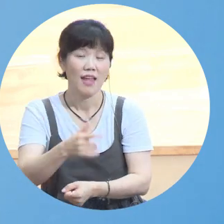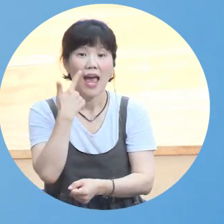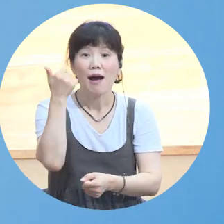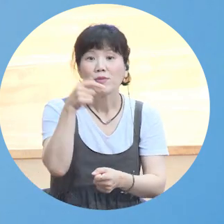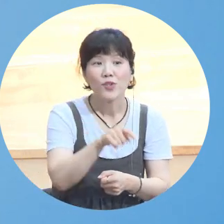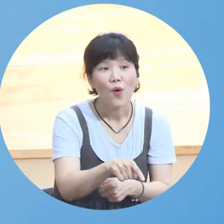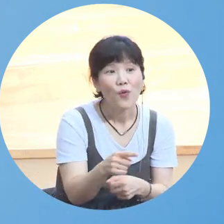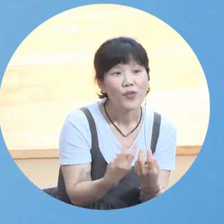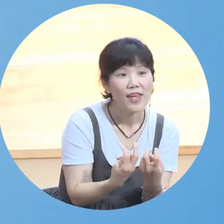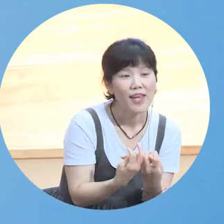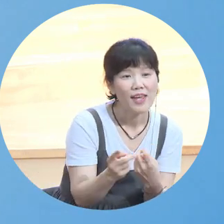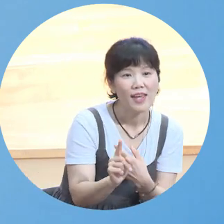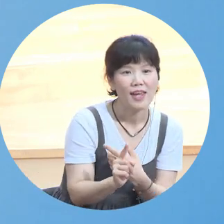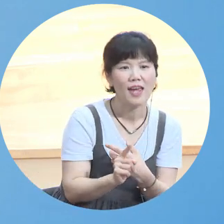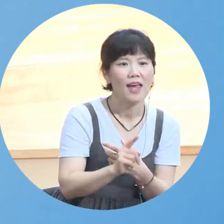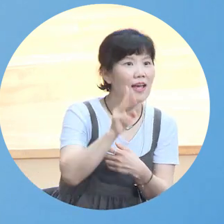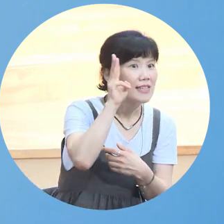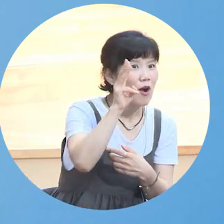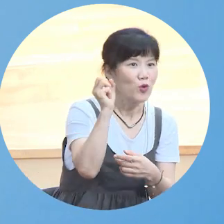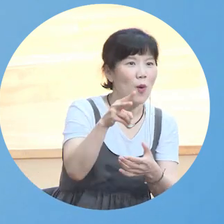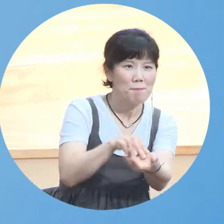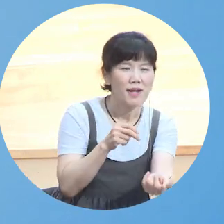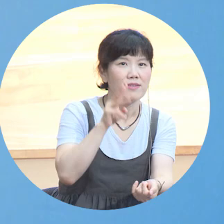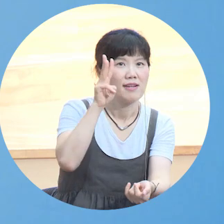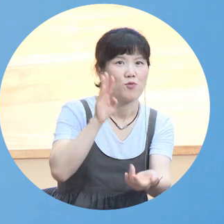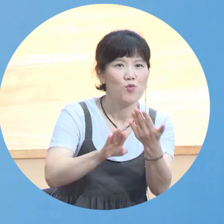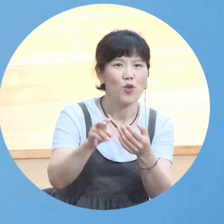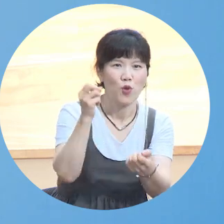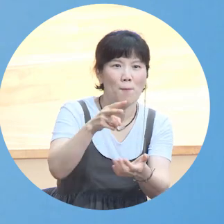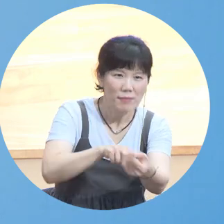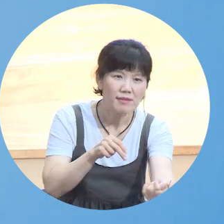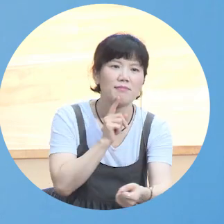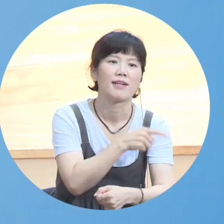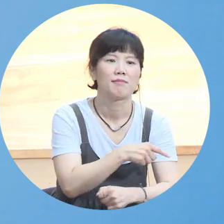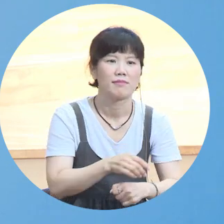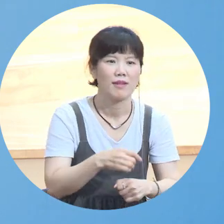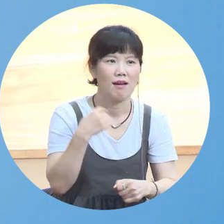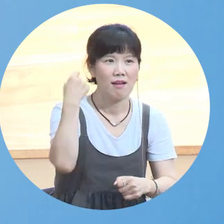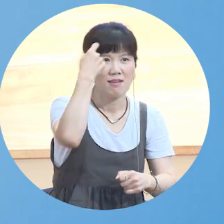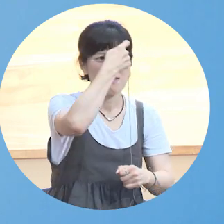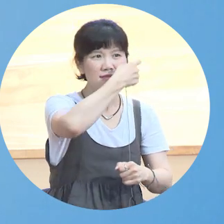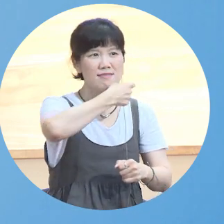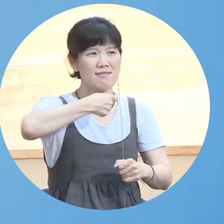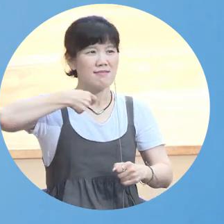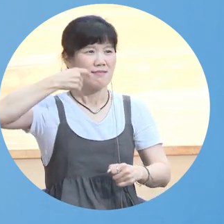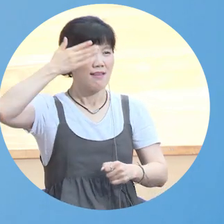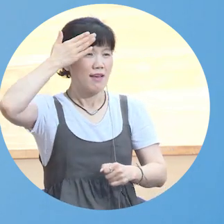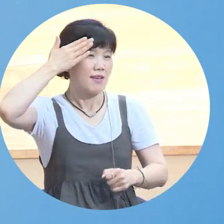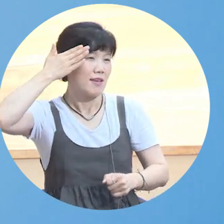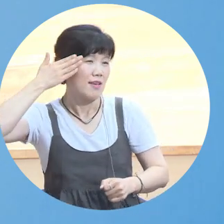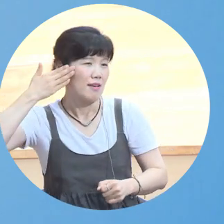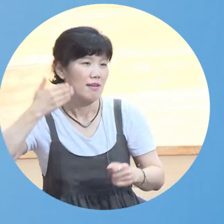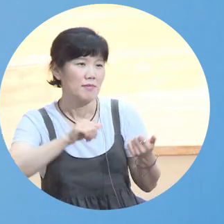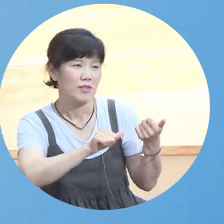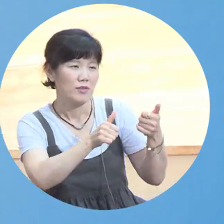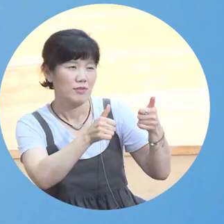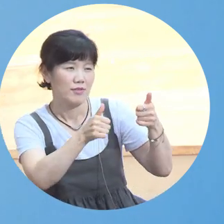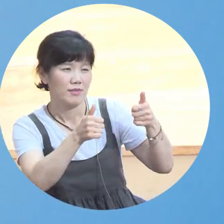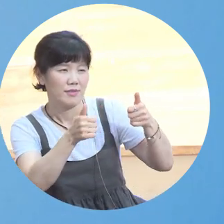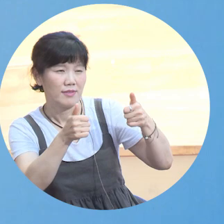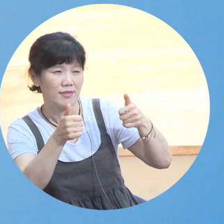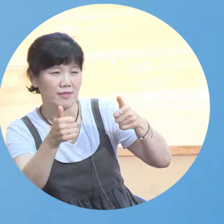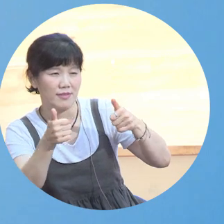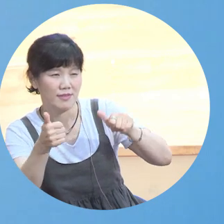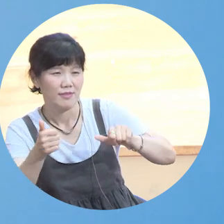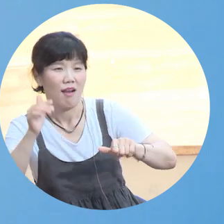4월 도리로 또 파는 거예요 얼굴이 완전 시커멓게 죽어 간 죽을 고비를 넘김